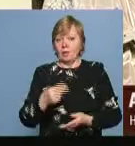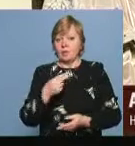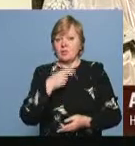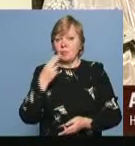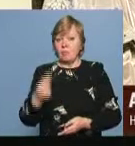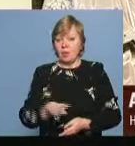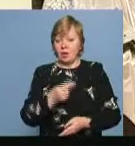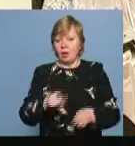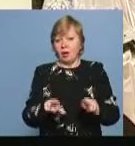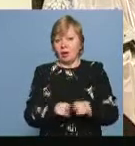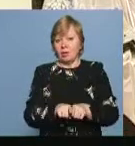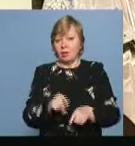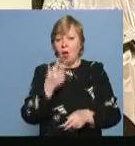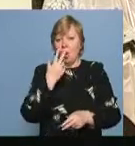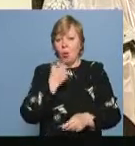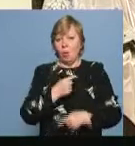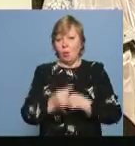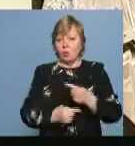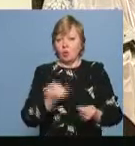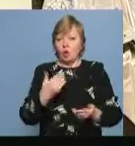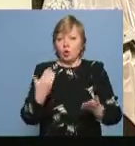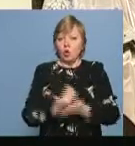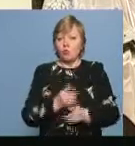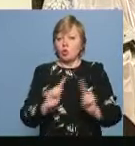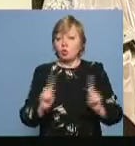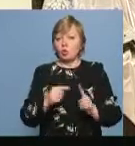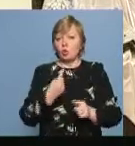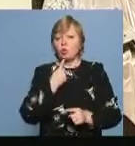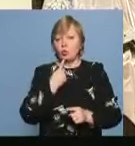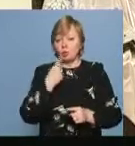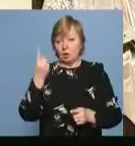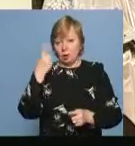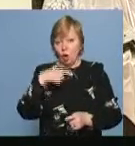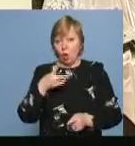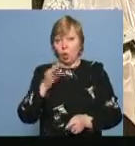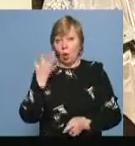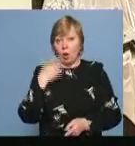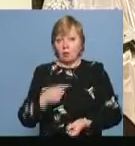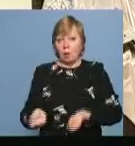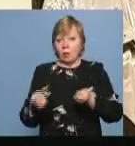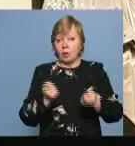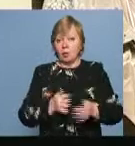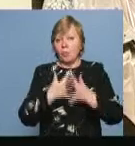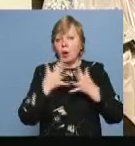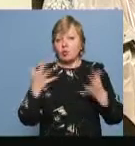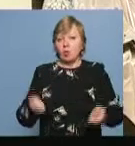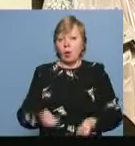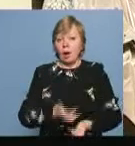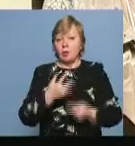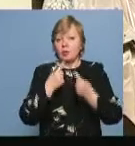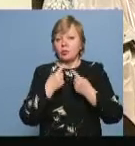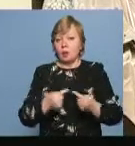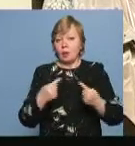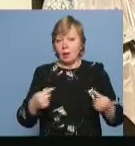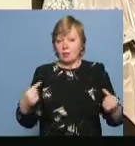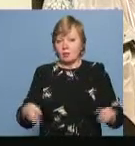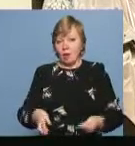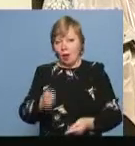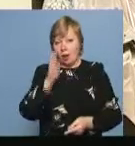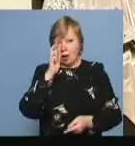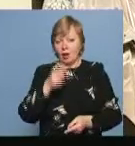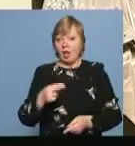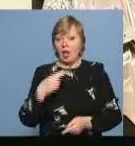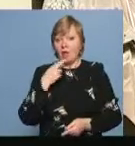что-то новое придумать будет не очень просто. Но когда нам принесли огромное количество самых разных королевиш, мы,